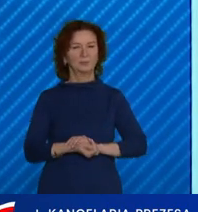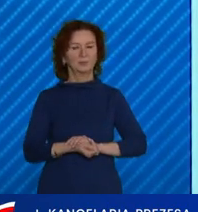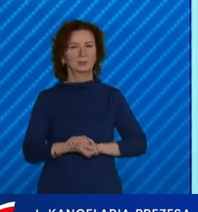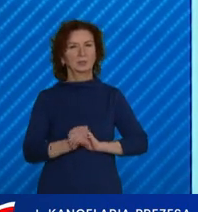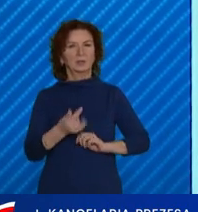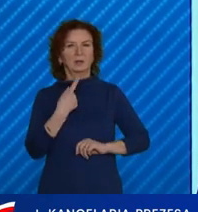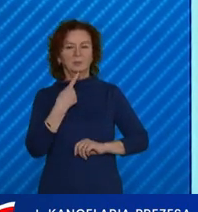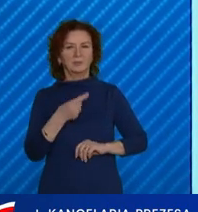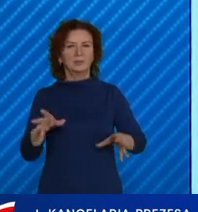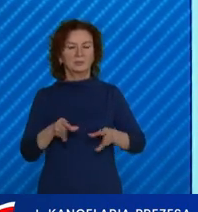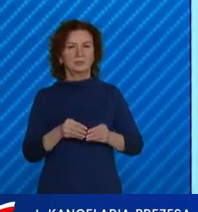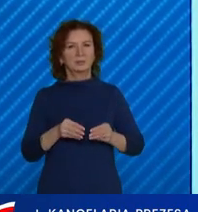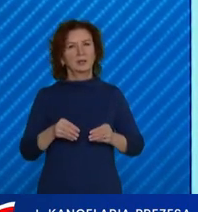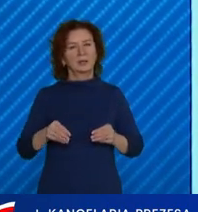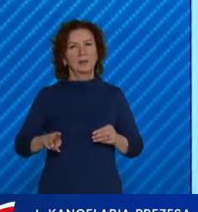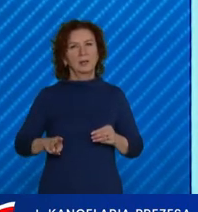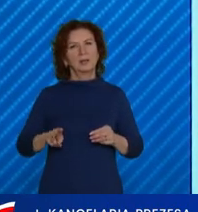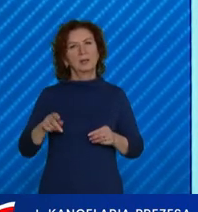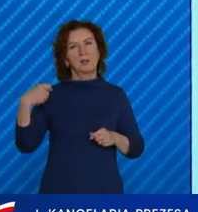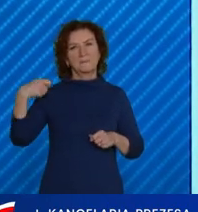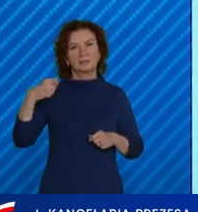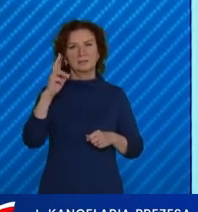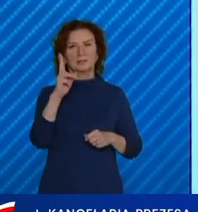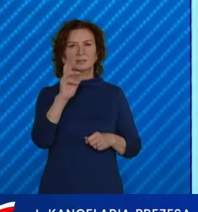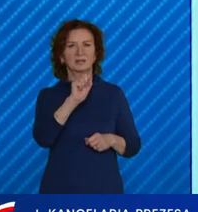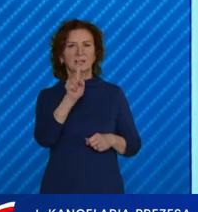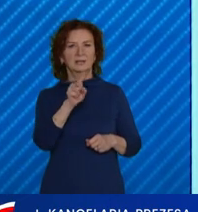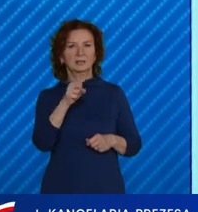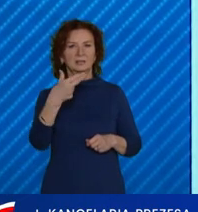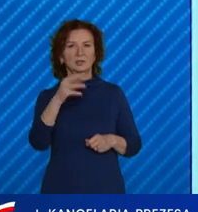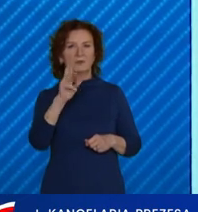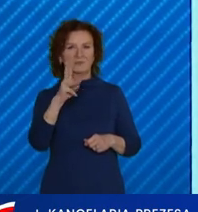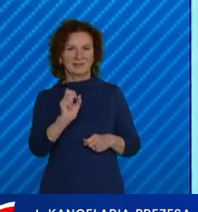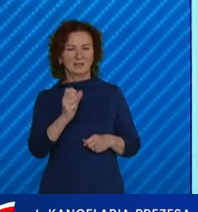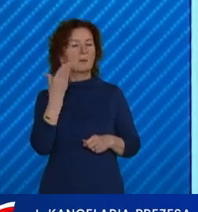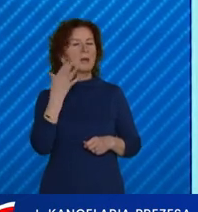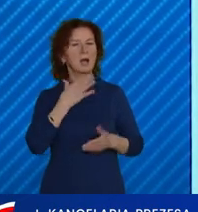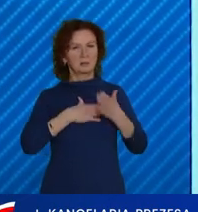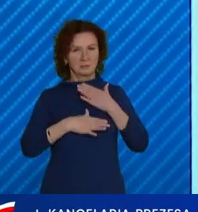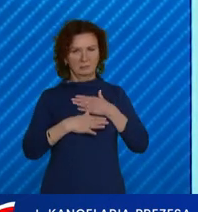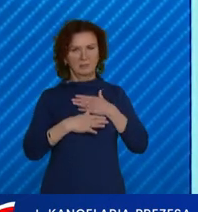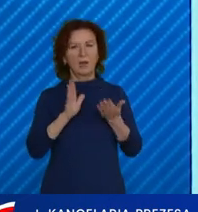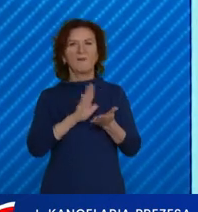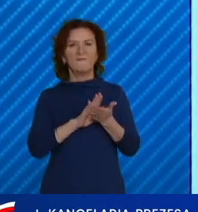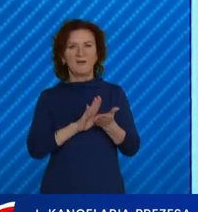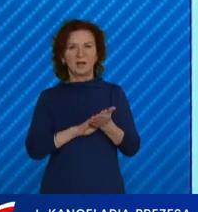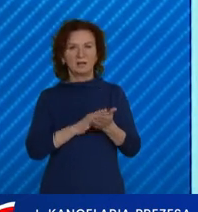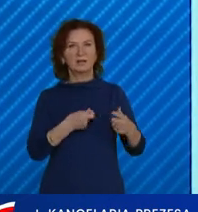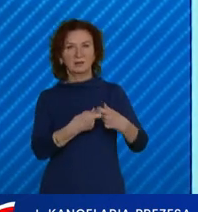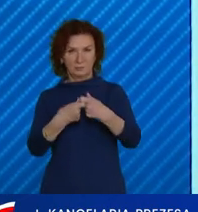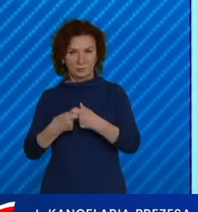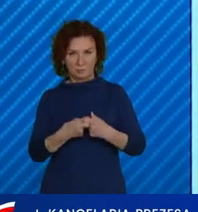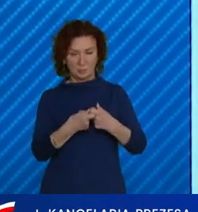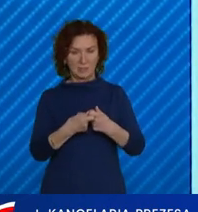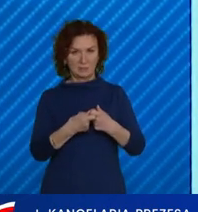powiedziałem z panią prezydent Kaznowską, ja bardzo chwalę sobie pod wieloma względami współpracę. Nie we wszystkim się